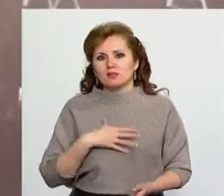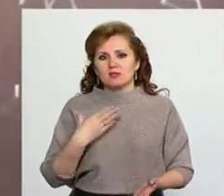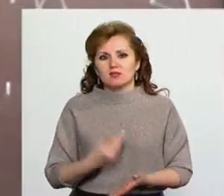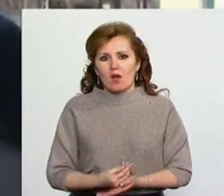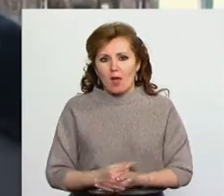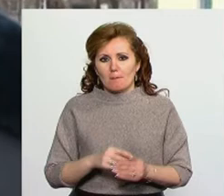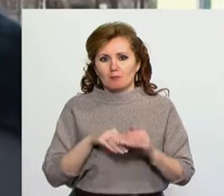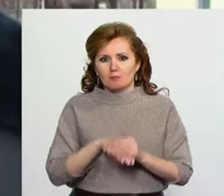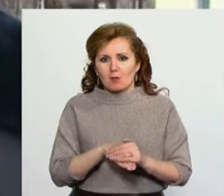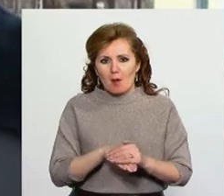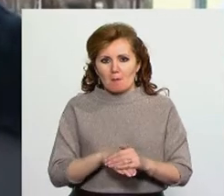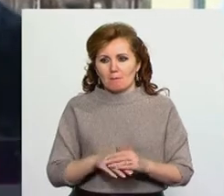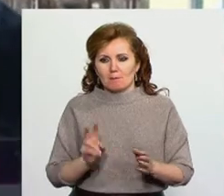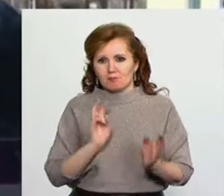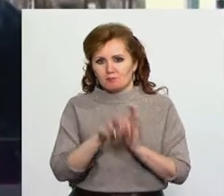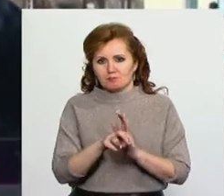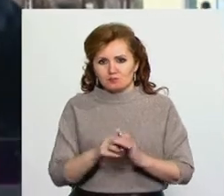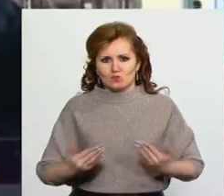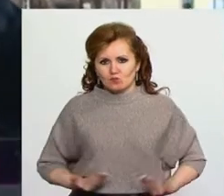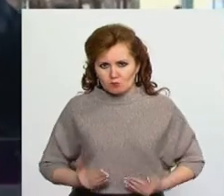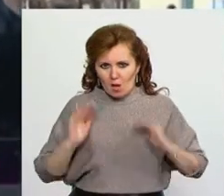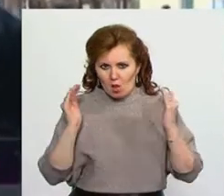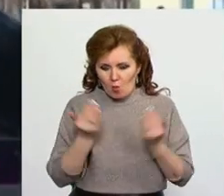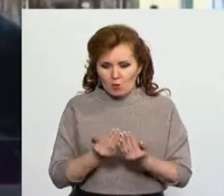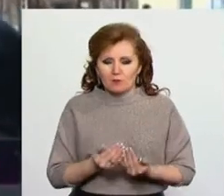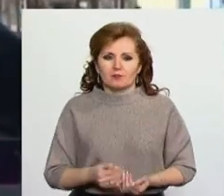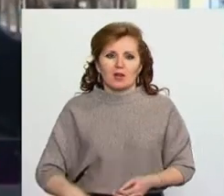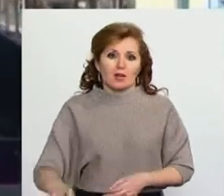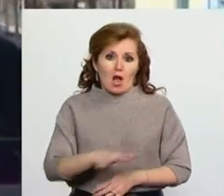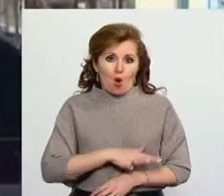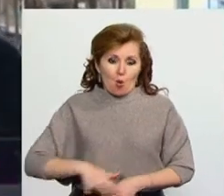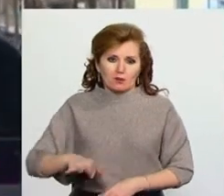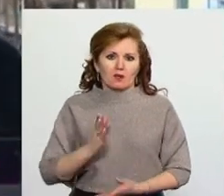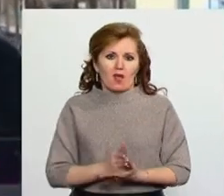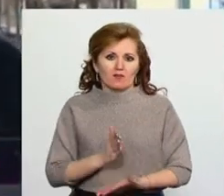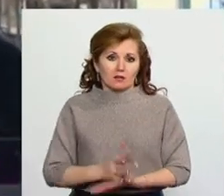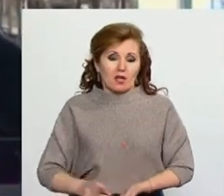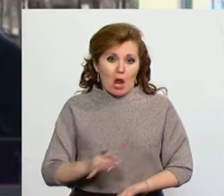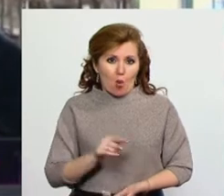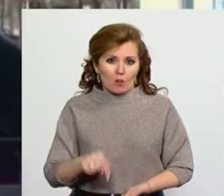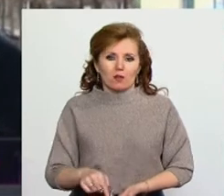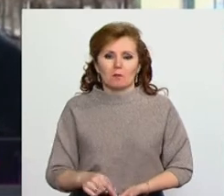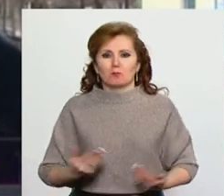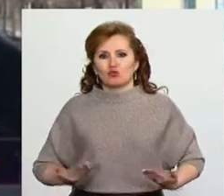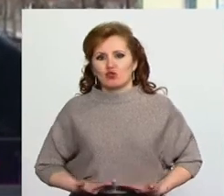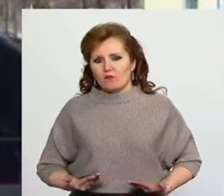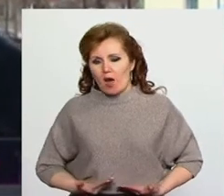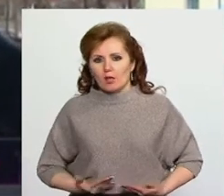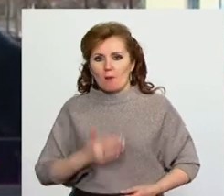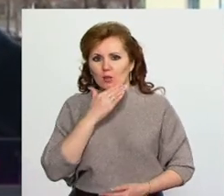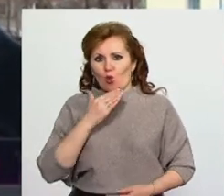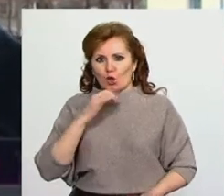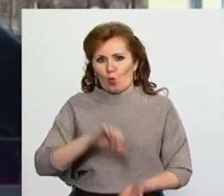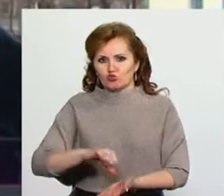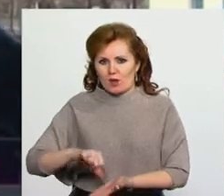берлога. Данный утрайон, где располагается НБАР, являлся утрайоном проживания многих участников